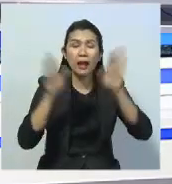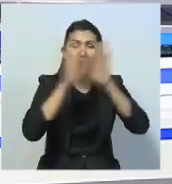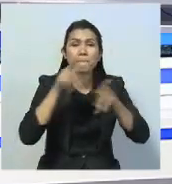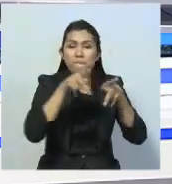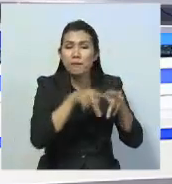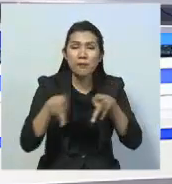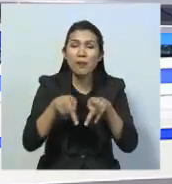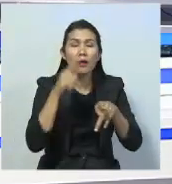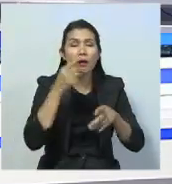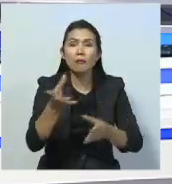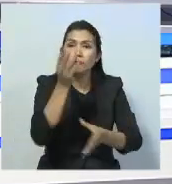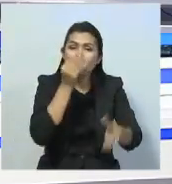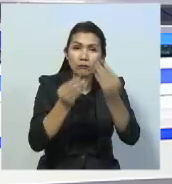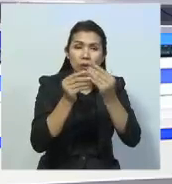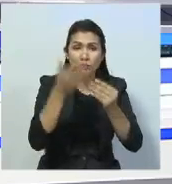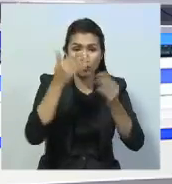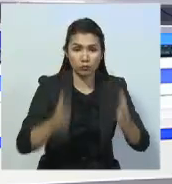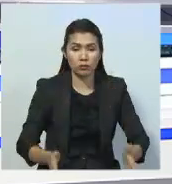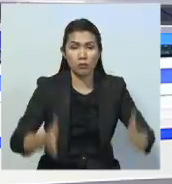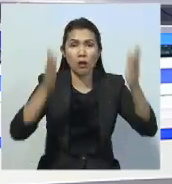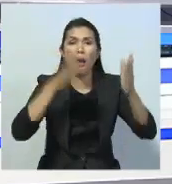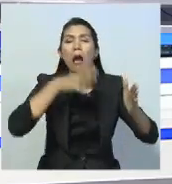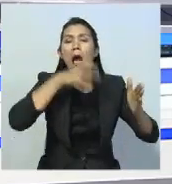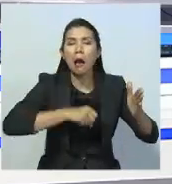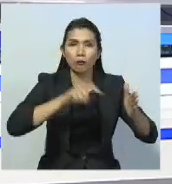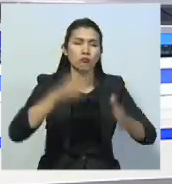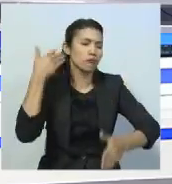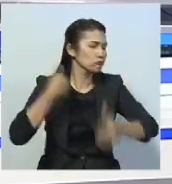ธภัณฑ์การเรียนรู้ด้วยเพราะว่าตึกค่อนข้างที่จะเก่าแล้วก็มีประวัติศาสตร์ด้วย ค่ะ